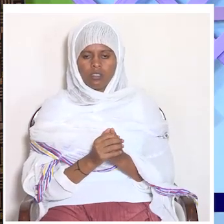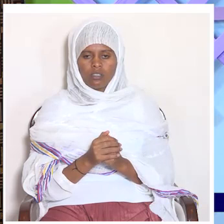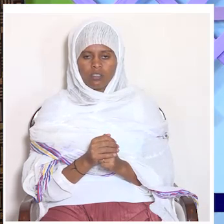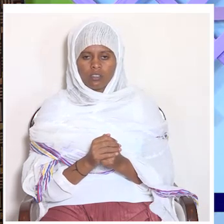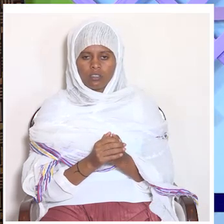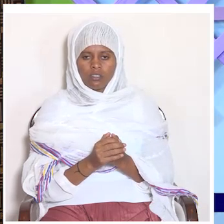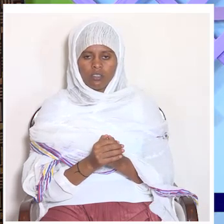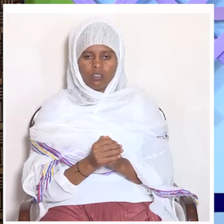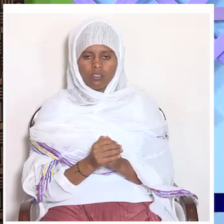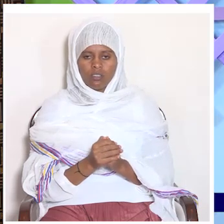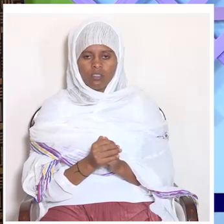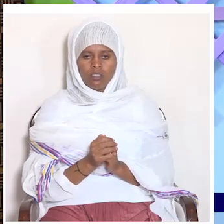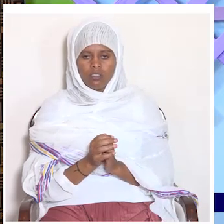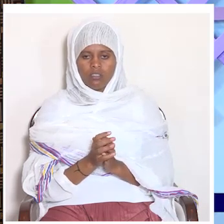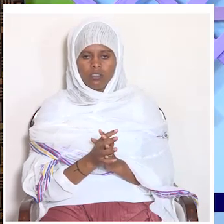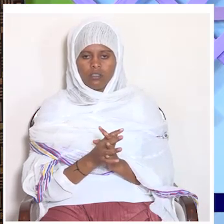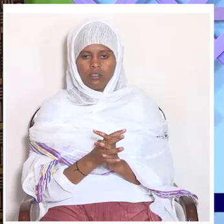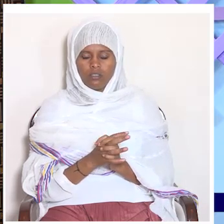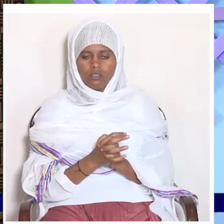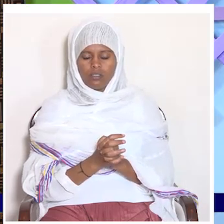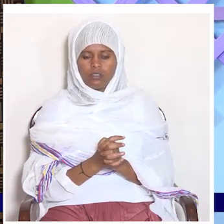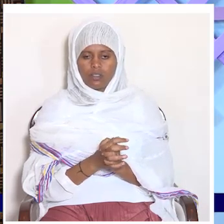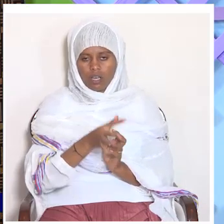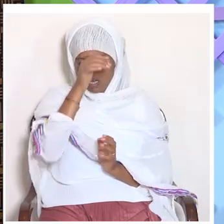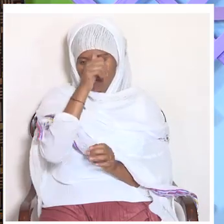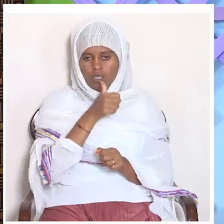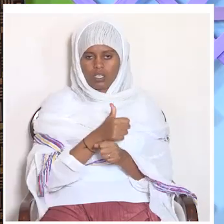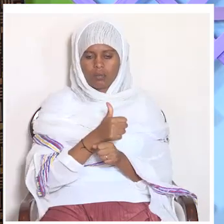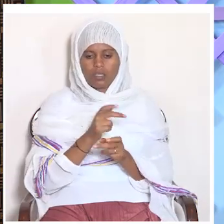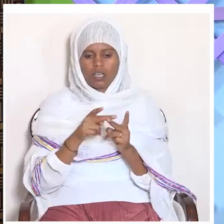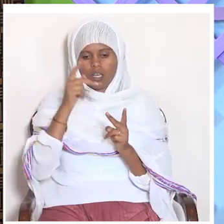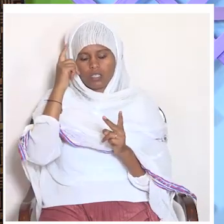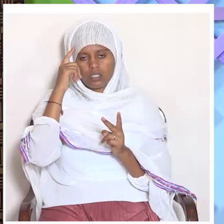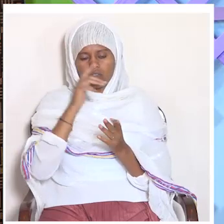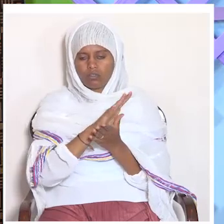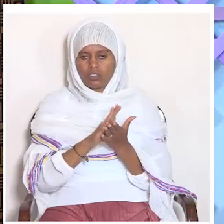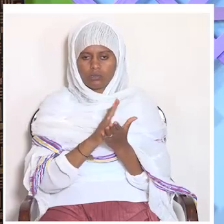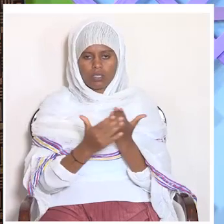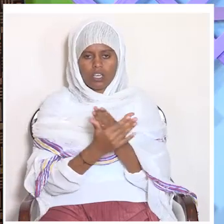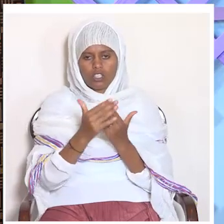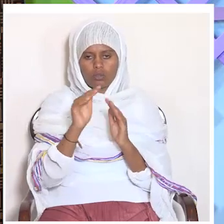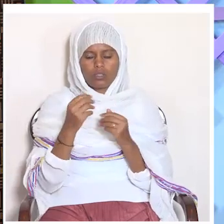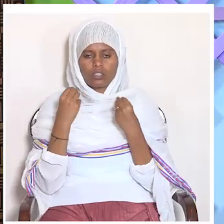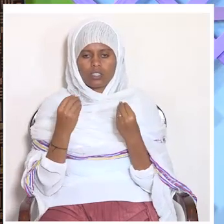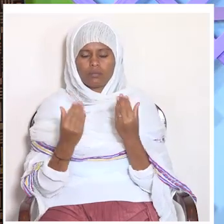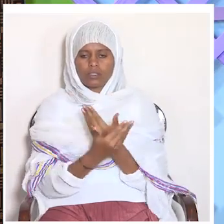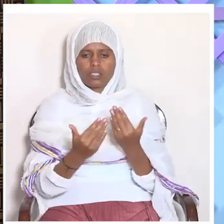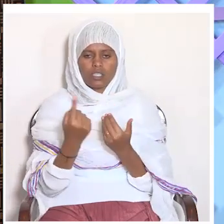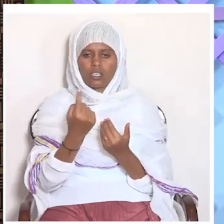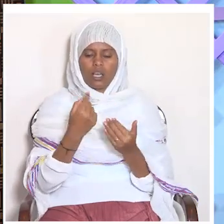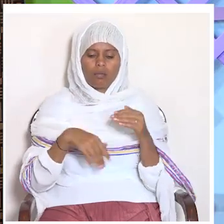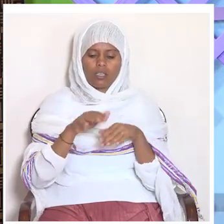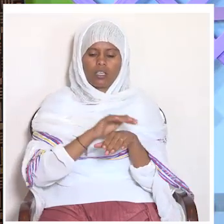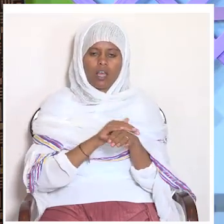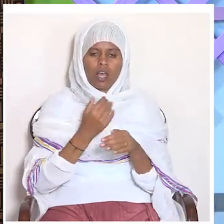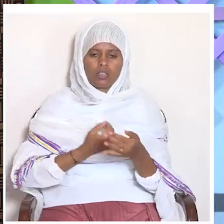ካልእ ህሊና ለኣቡነ ኣዳም ዘንበለ ብካይ ላዕለ ሓጢኣቱ ኣቦና ኣዳም ካልእ ሓሳብ ምንም ኣይነበረን እንታይ ደኣ